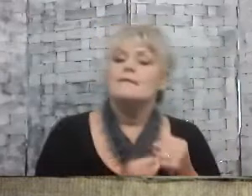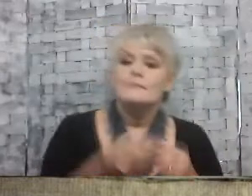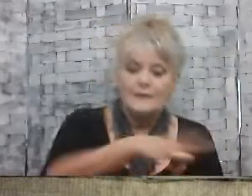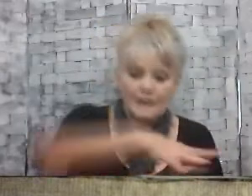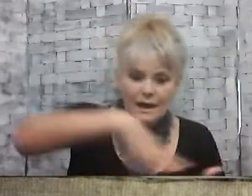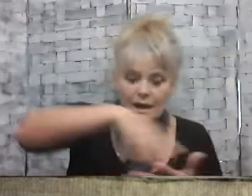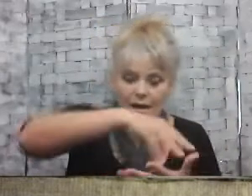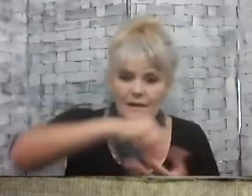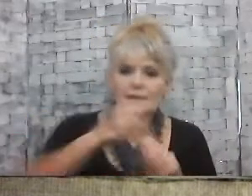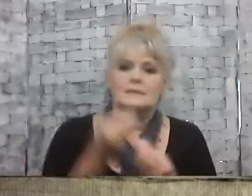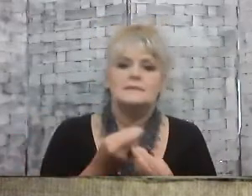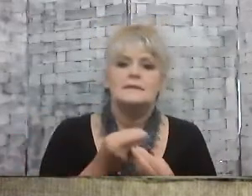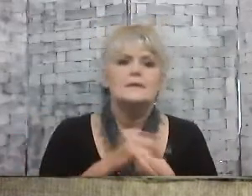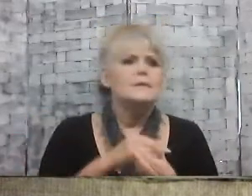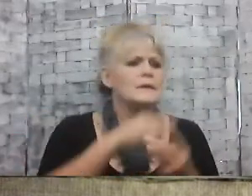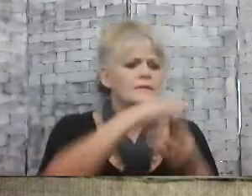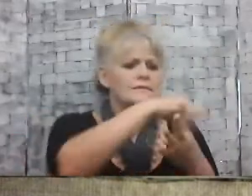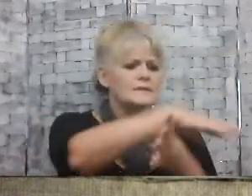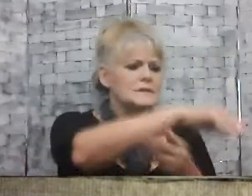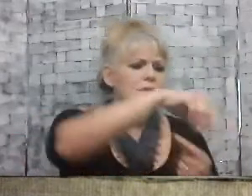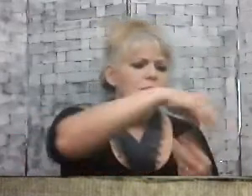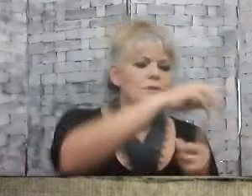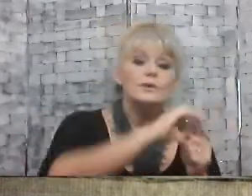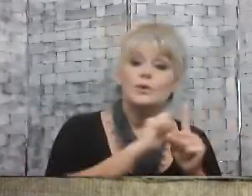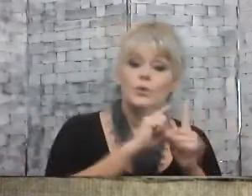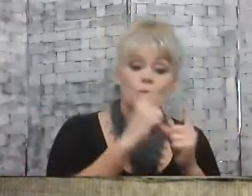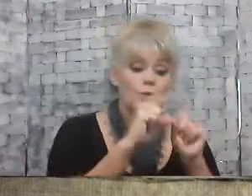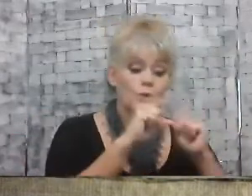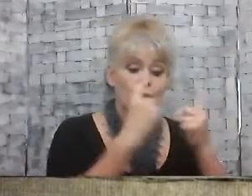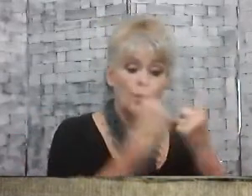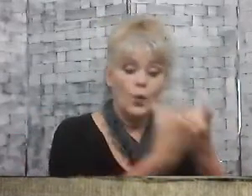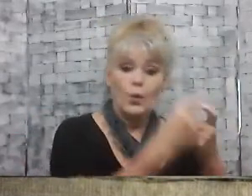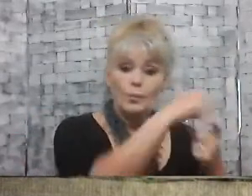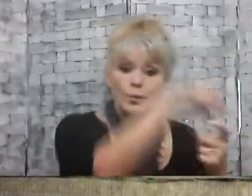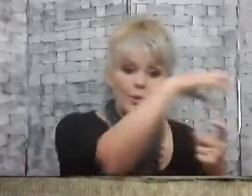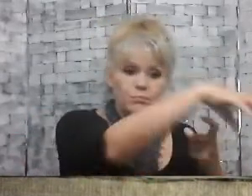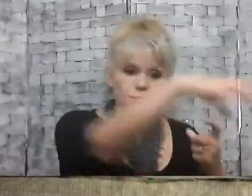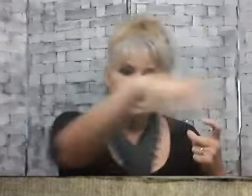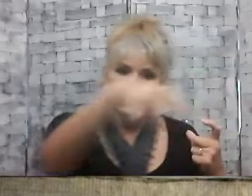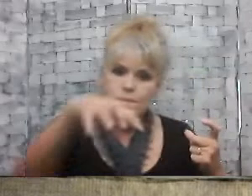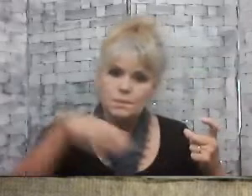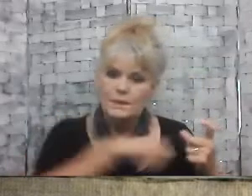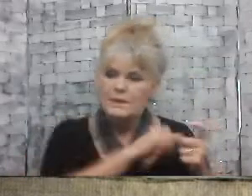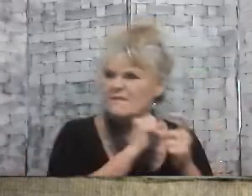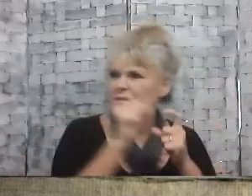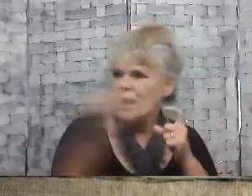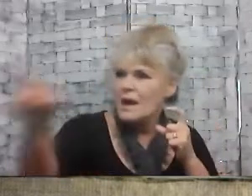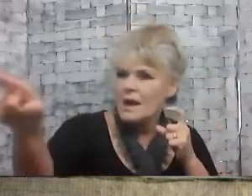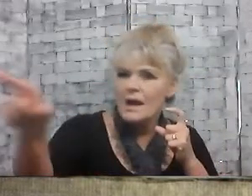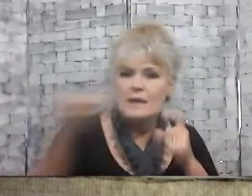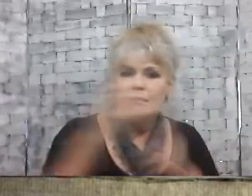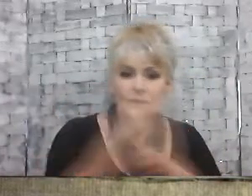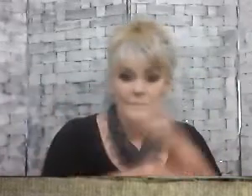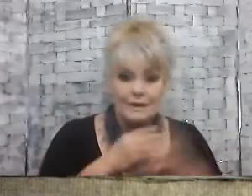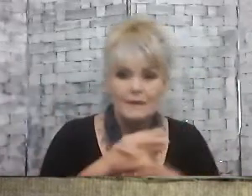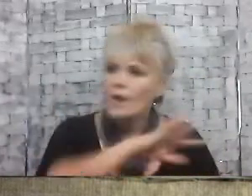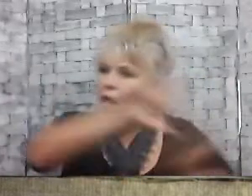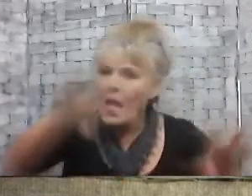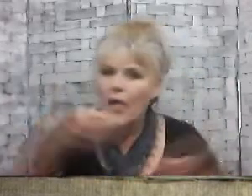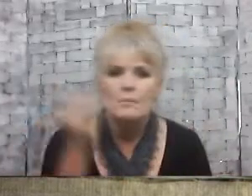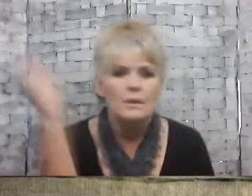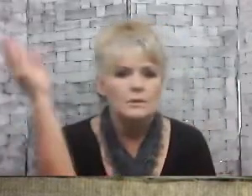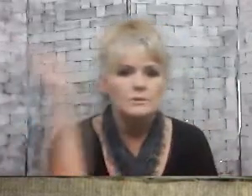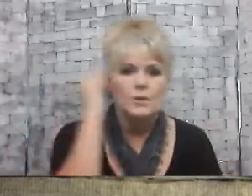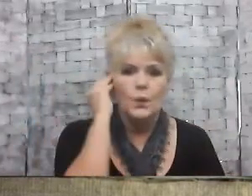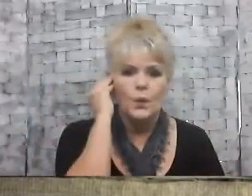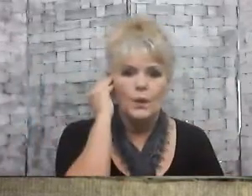wees in Jerusalem, Judea, Samaria en tot in die verste dele van die wêreld. Nadat Jesus hierdie